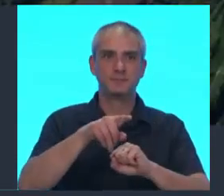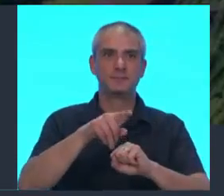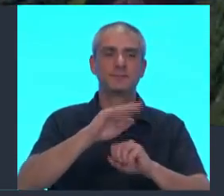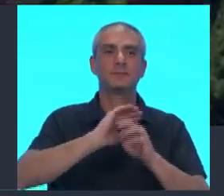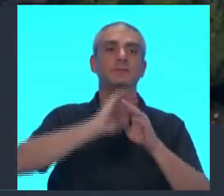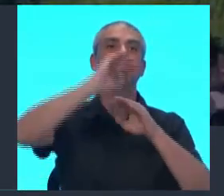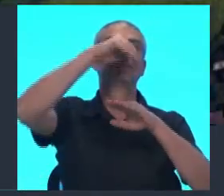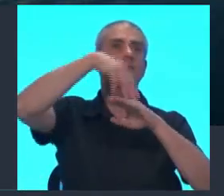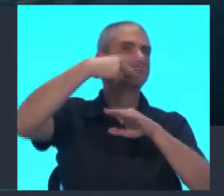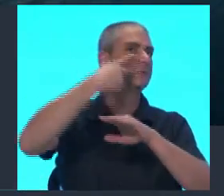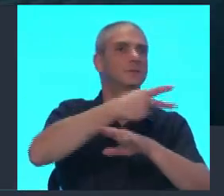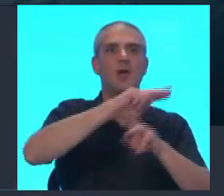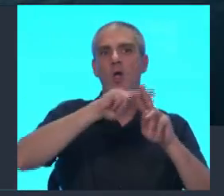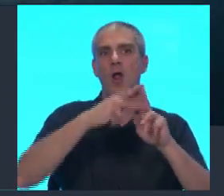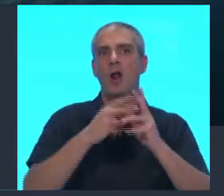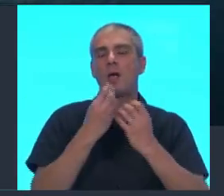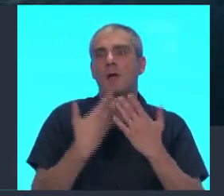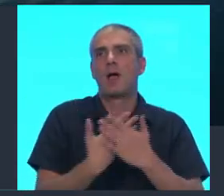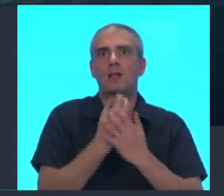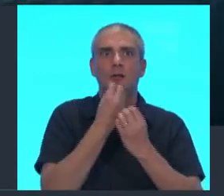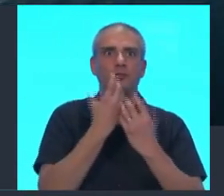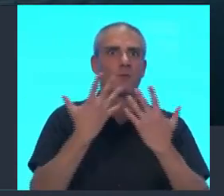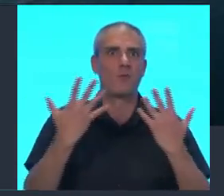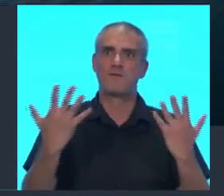end, there is a wonderful new world.